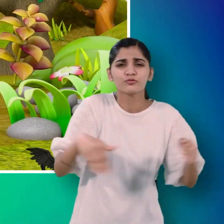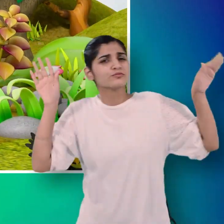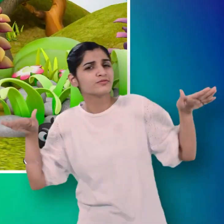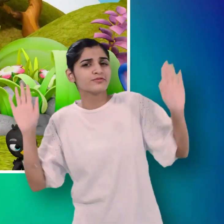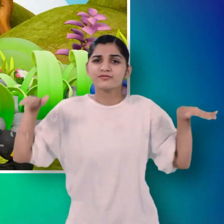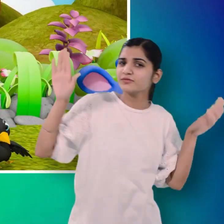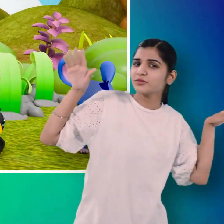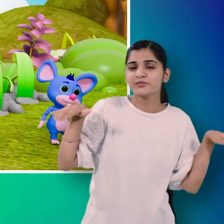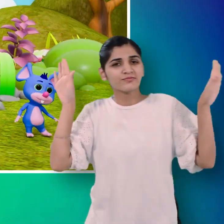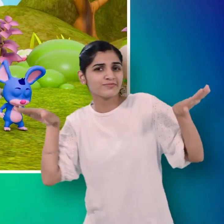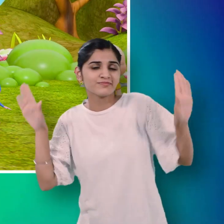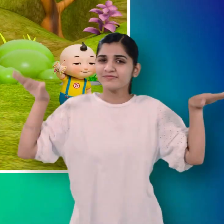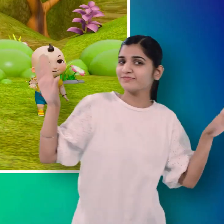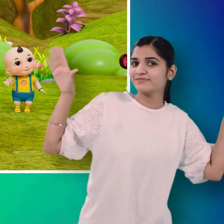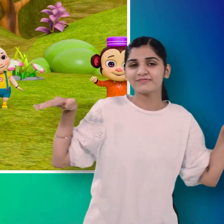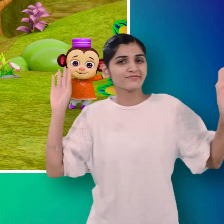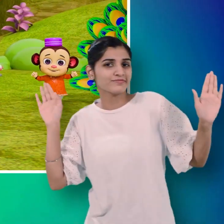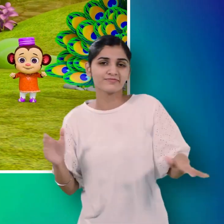चुन चुन करती आई चिड़िया।